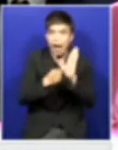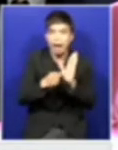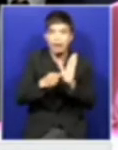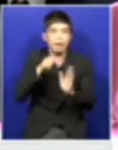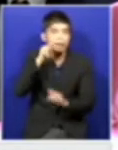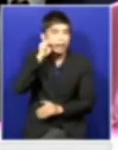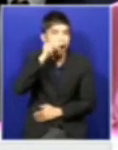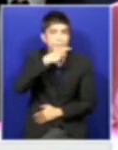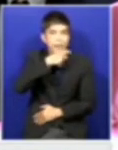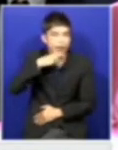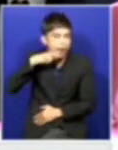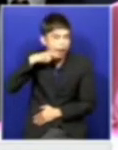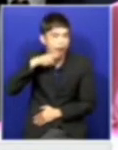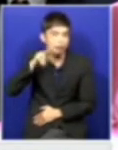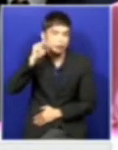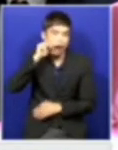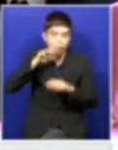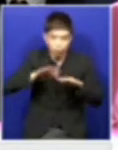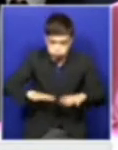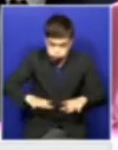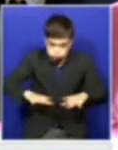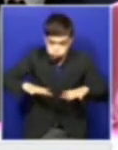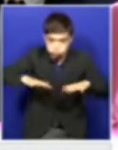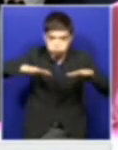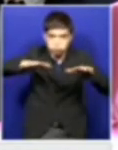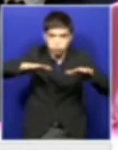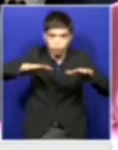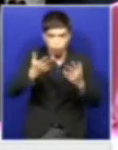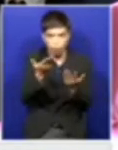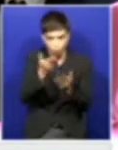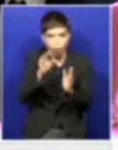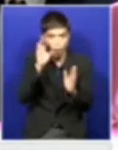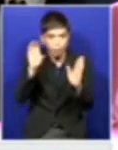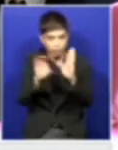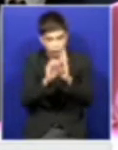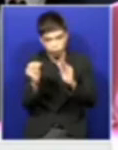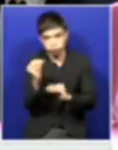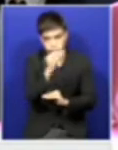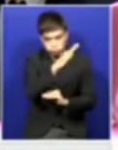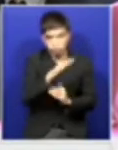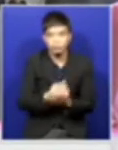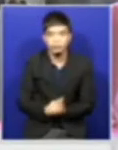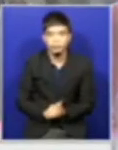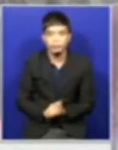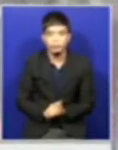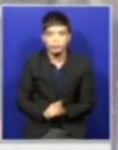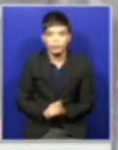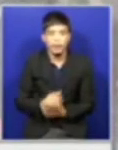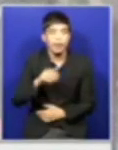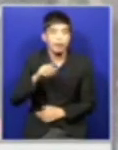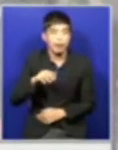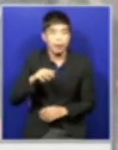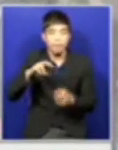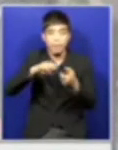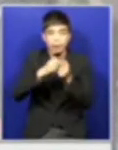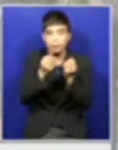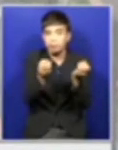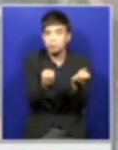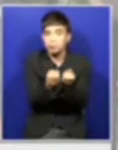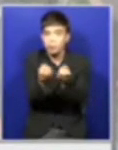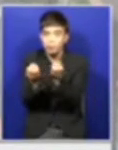วิกฤตน้ำท่วมนะครับขอรูปด้วยนะครับวิกฤตภัยแล้งครับซึ่งวัน